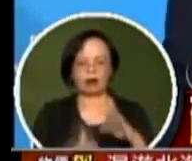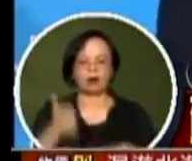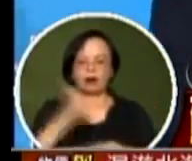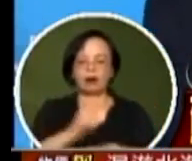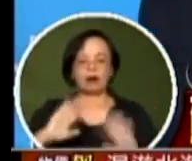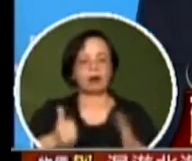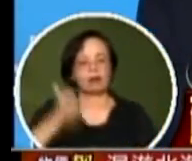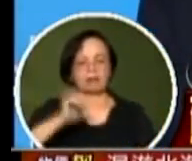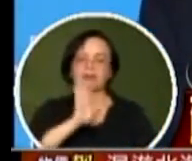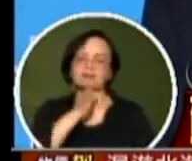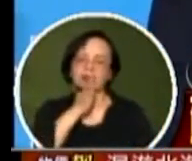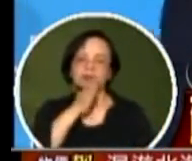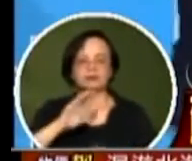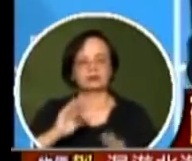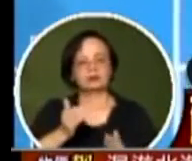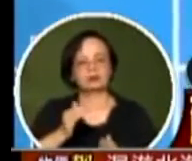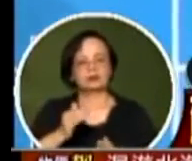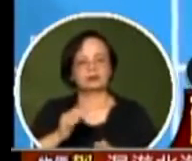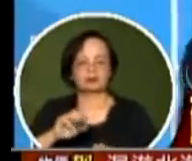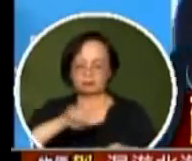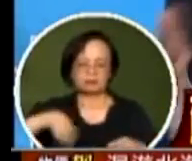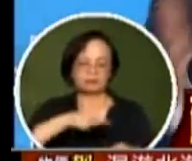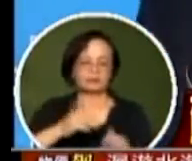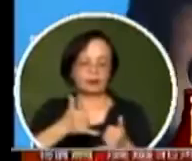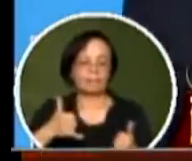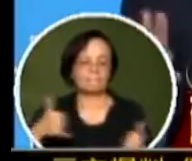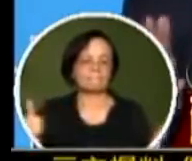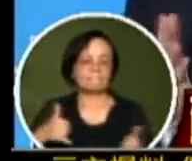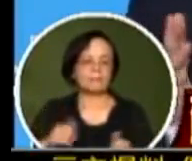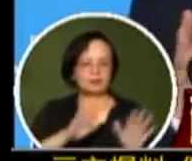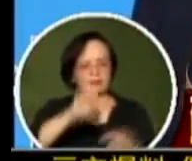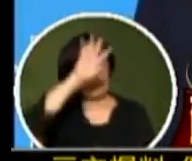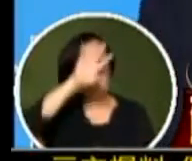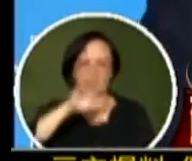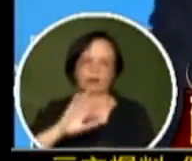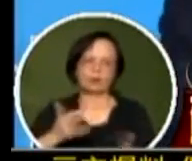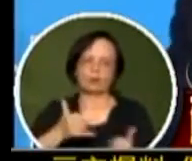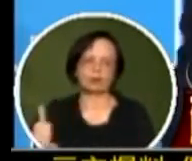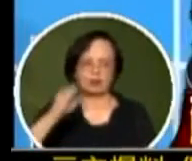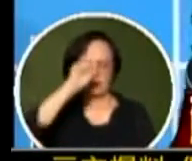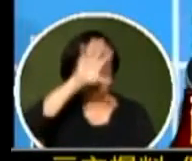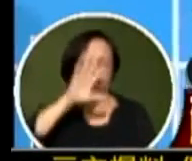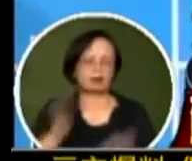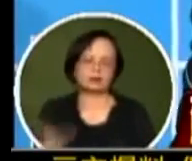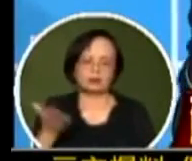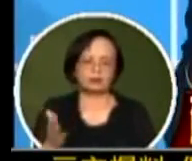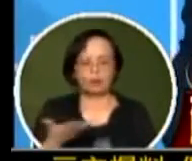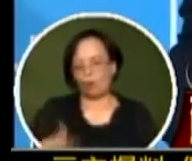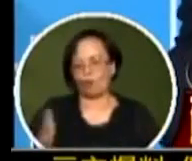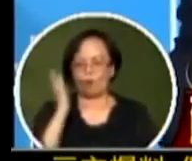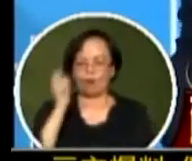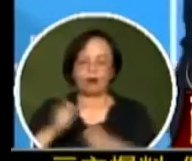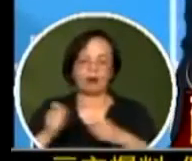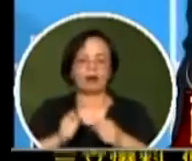较有诶。但是咱党就是往往就是讲，除了通道以外，你甲国民党是也无啥物差别。就讲咱真侪政策啊，无法当差